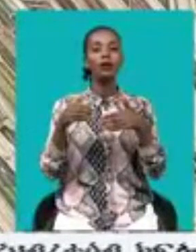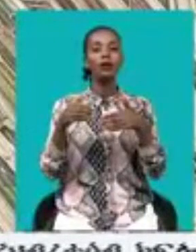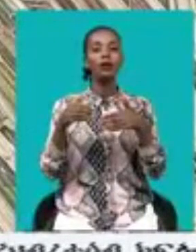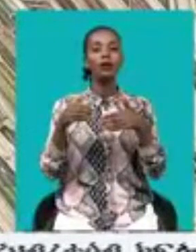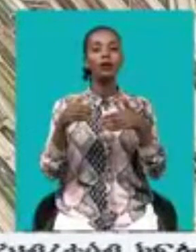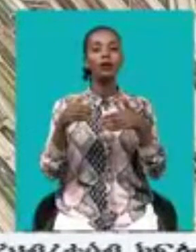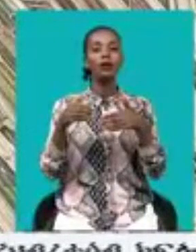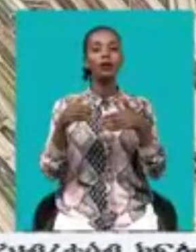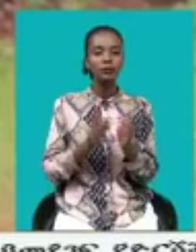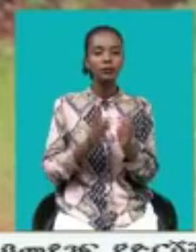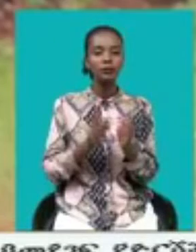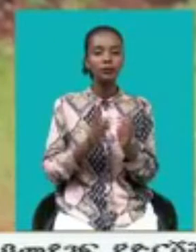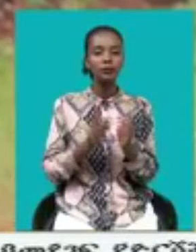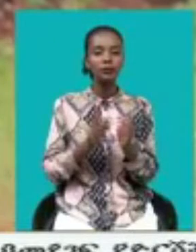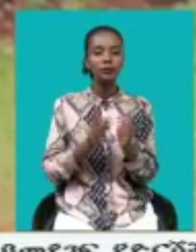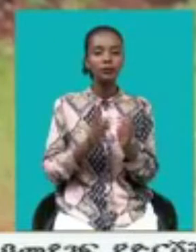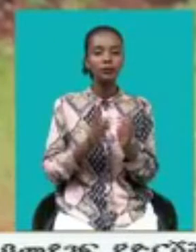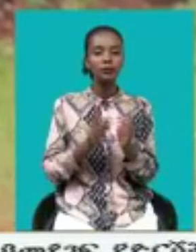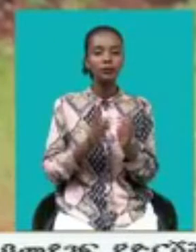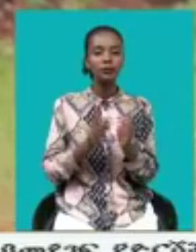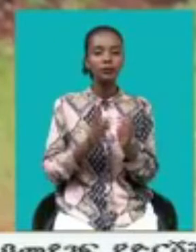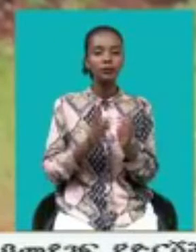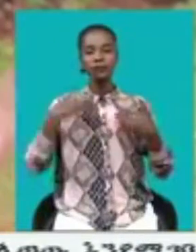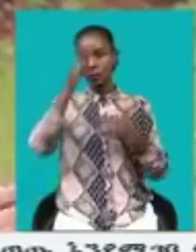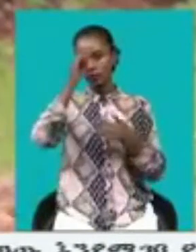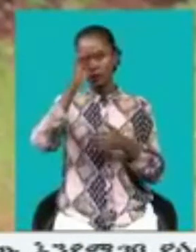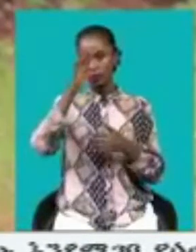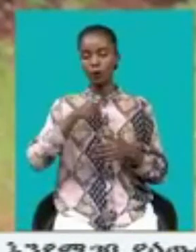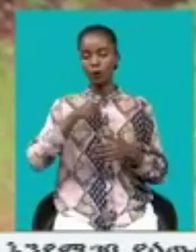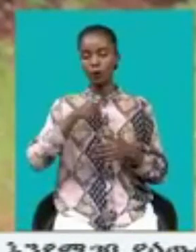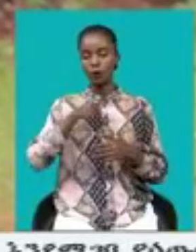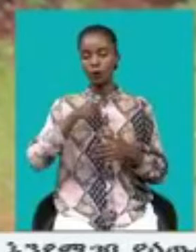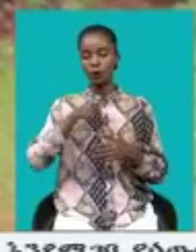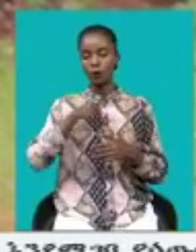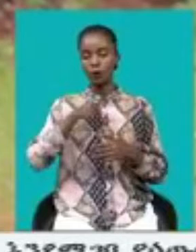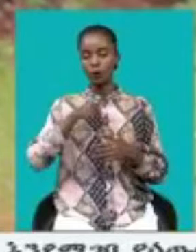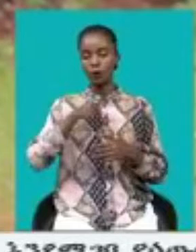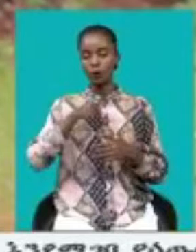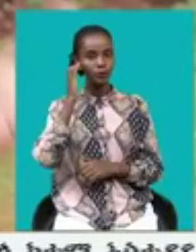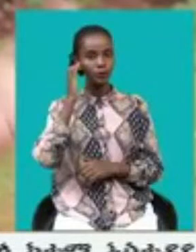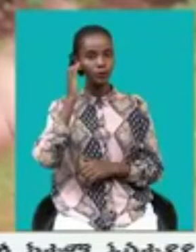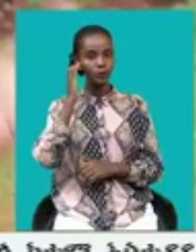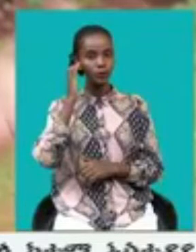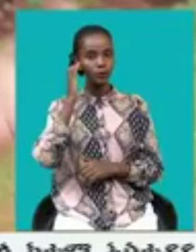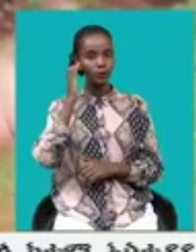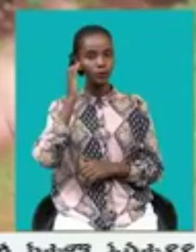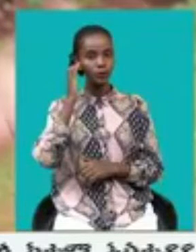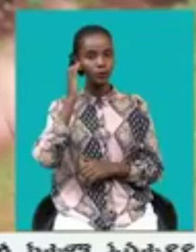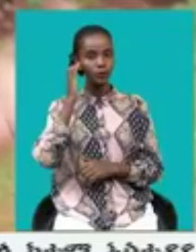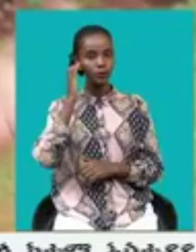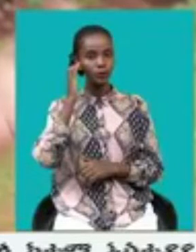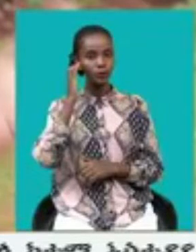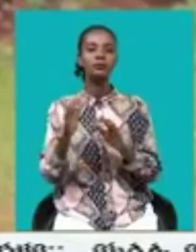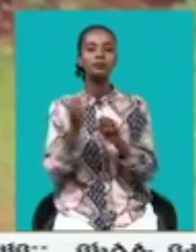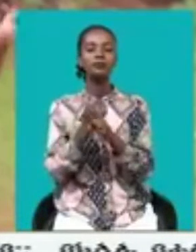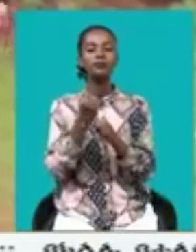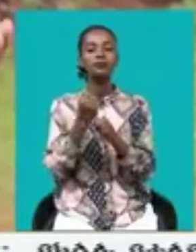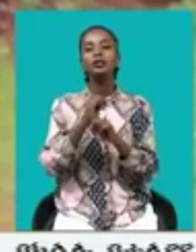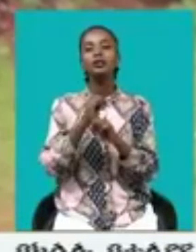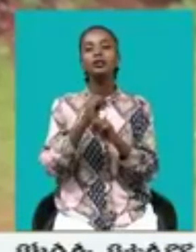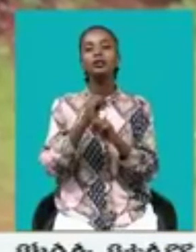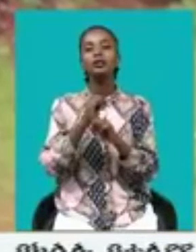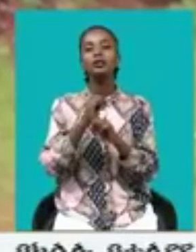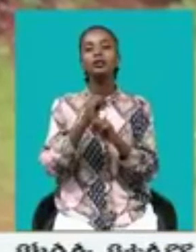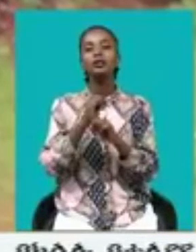በጀት ግን የሰውን የሚያስደስት የሰውን ህሊና የሰውን አይምሮ እና የቀጣይ ተስፋ የሚጭር ስራ መስራት እንደቻለ ነው